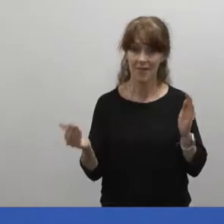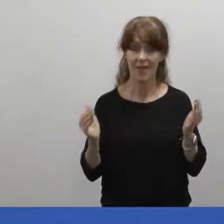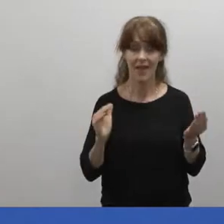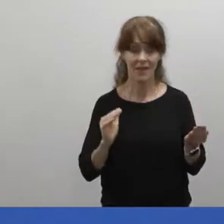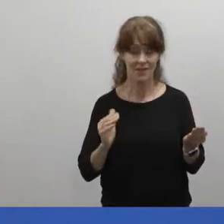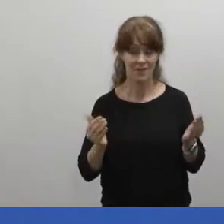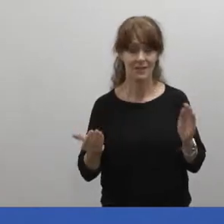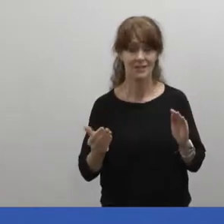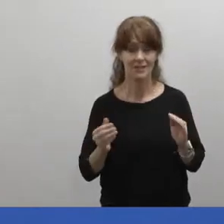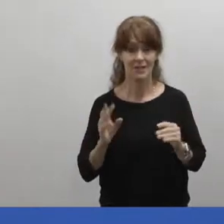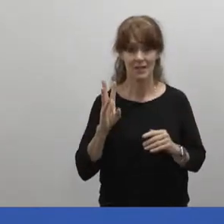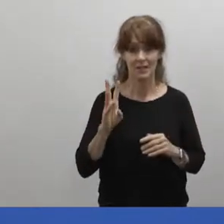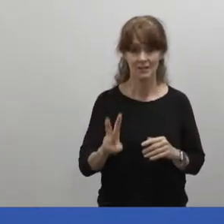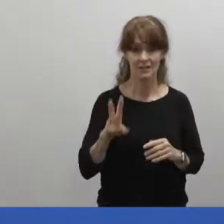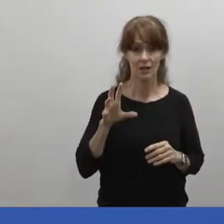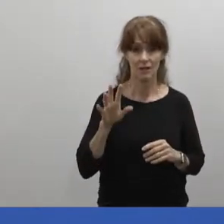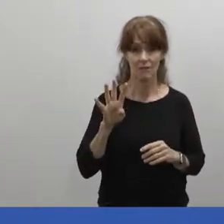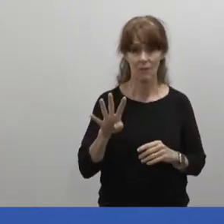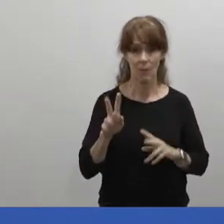dương